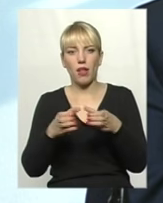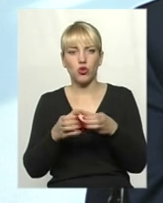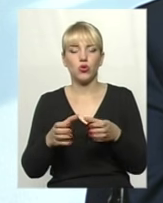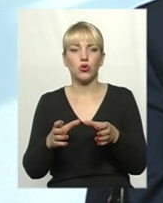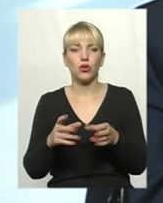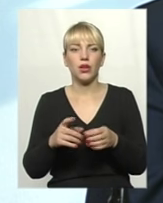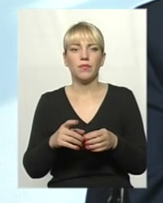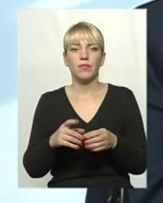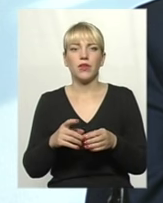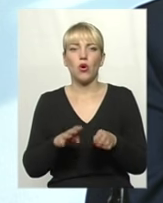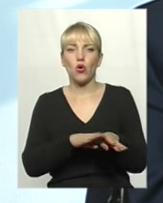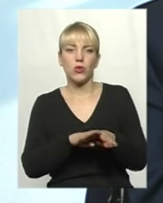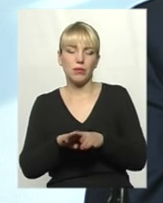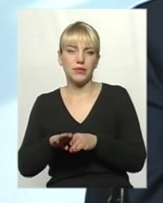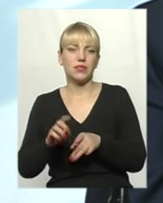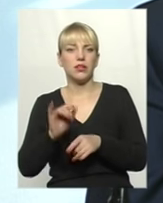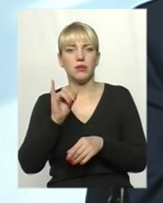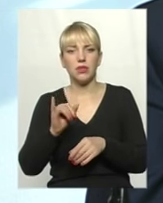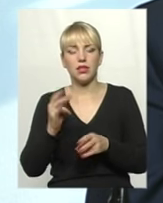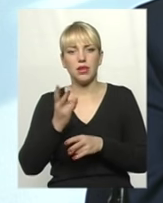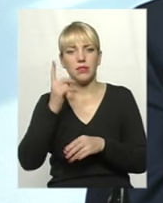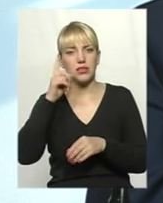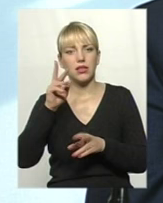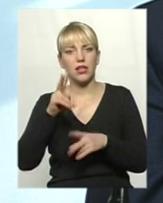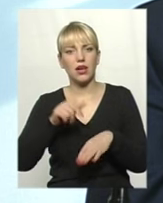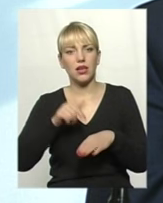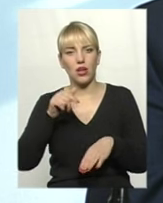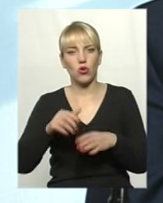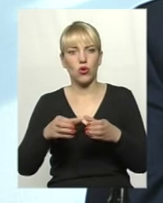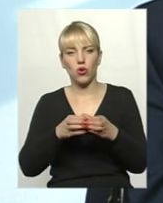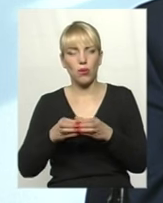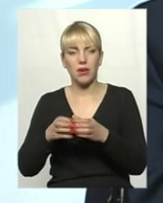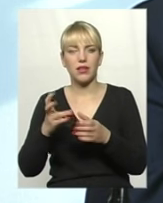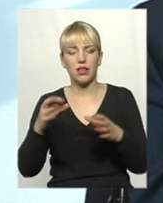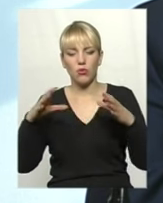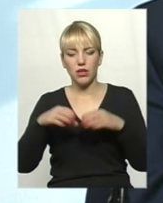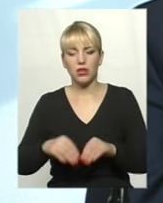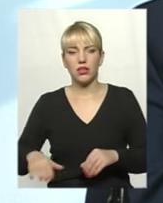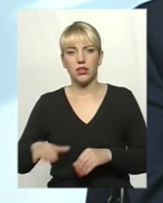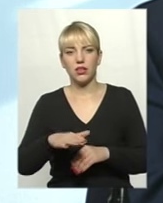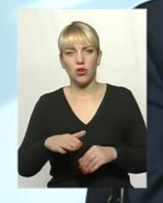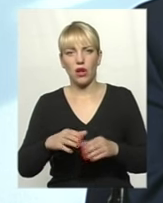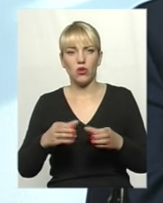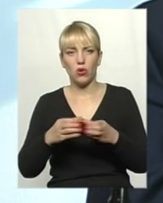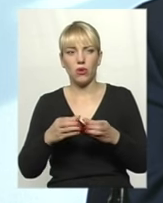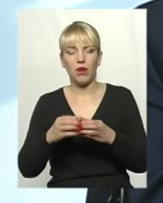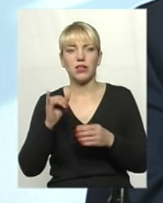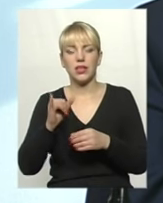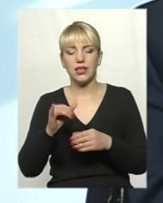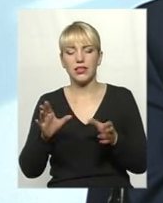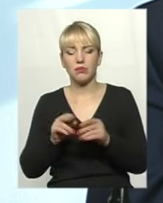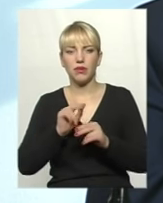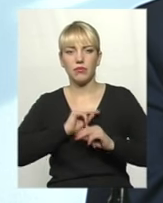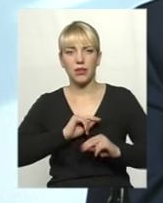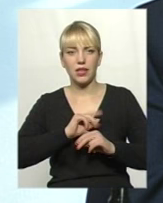як громада реагує на об'єднану територіальну громаду. Співпраця з депутатами дуже